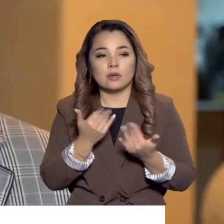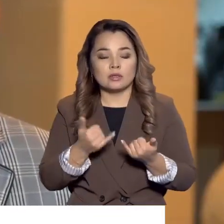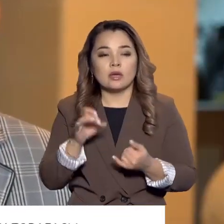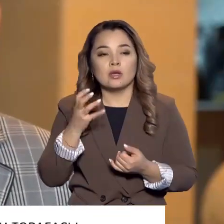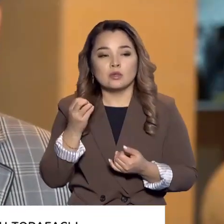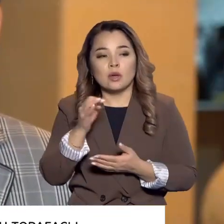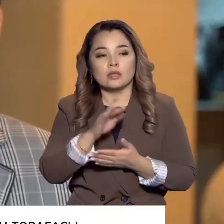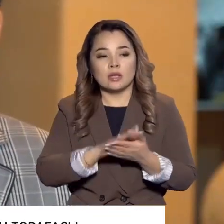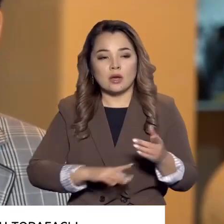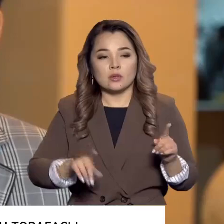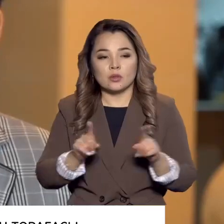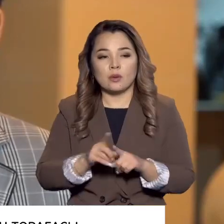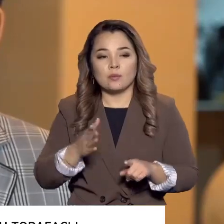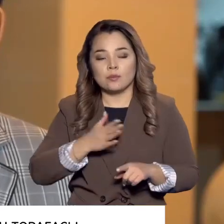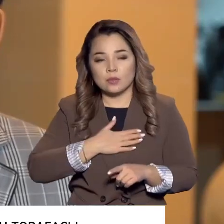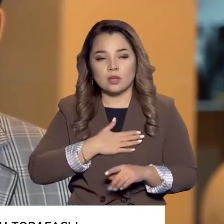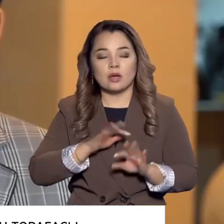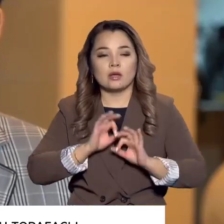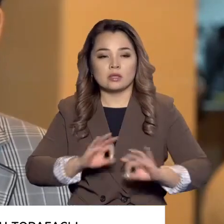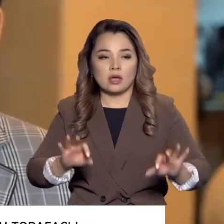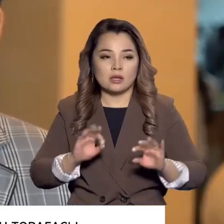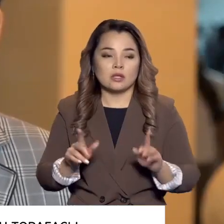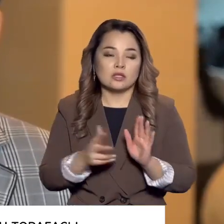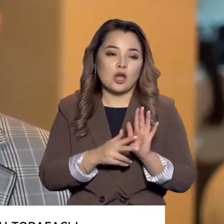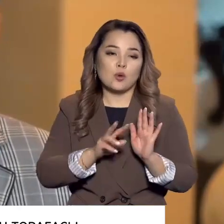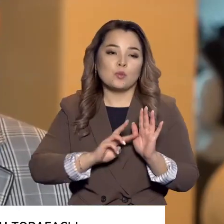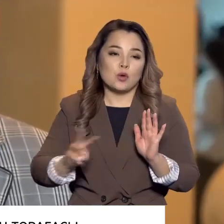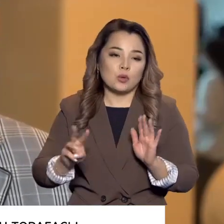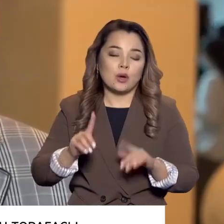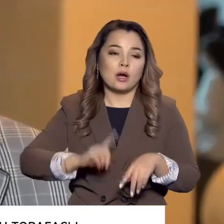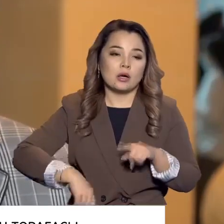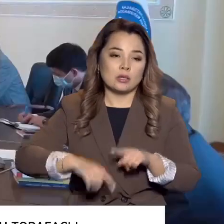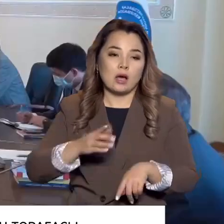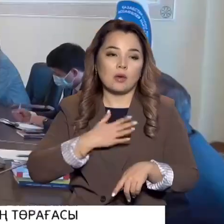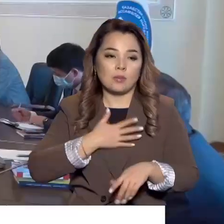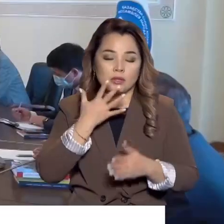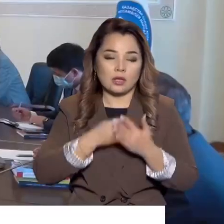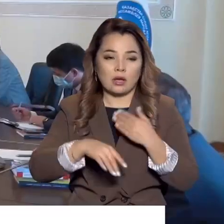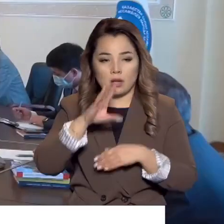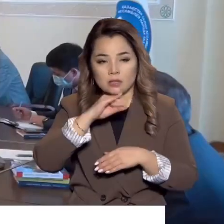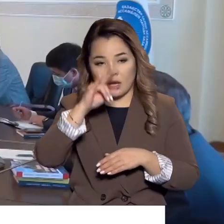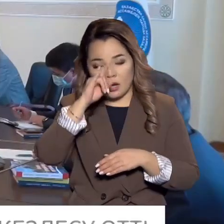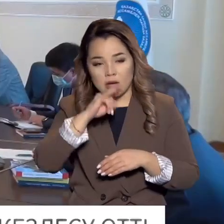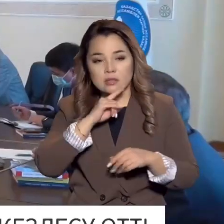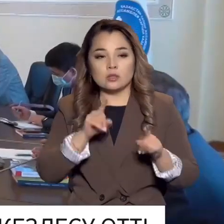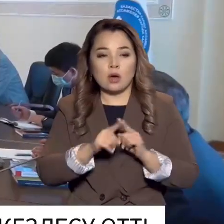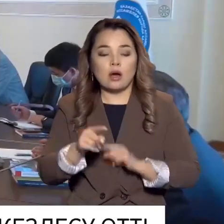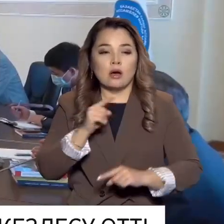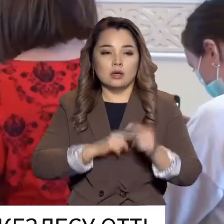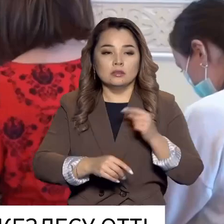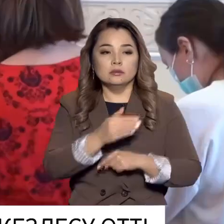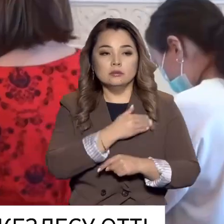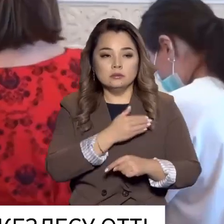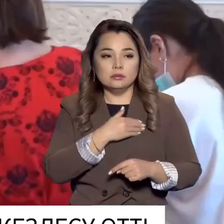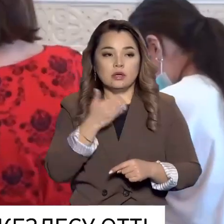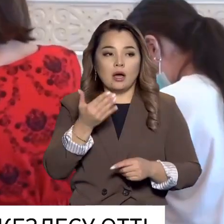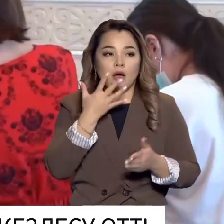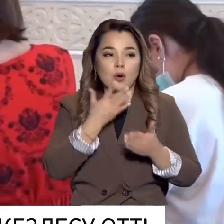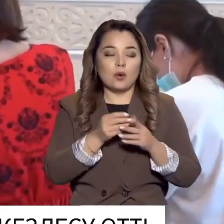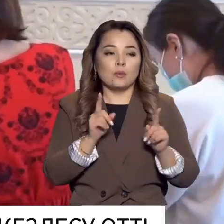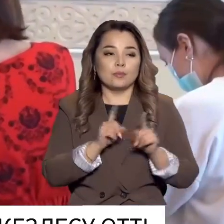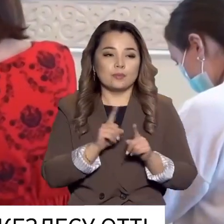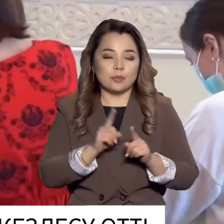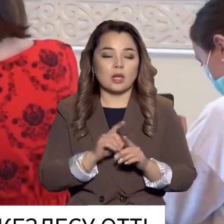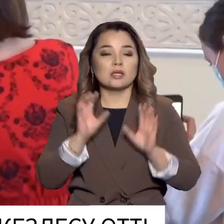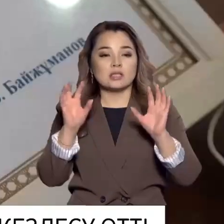әлде бейресми ақпарат бойынша 8 миллионға жуық қандастарымыз бар. Жырақта жүрген қандастарды қайтаруда, елге тез сіңісіп кетуге және